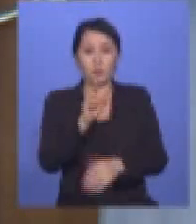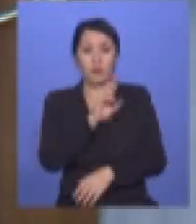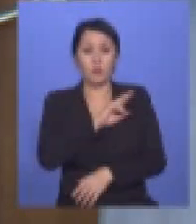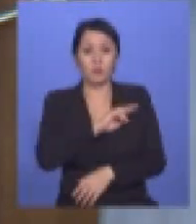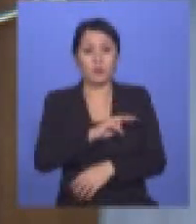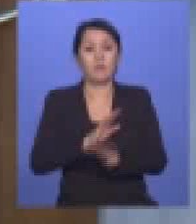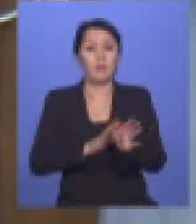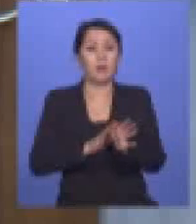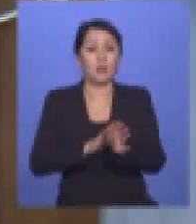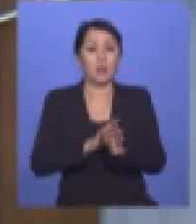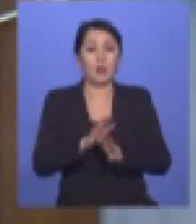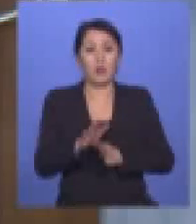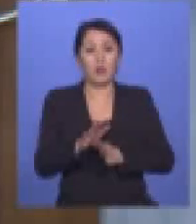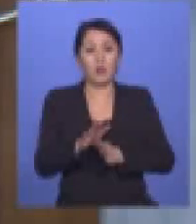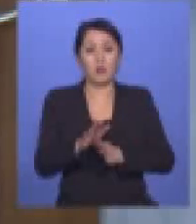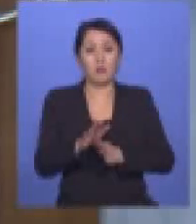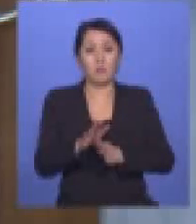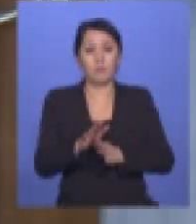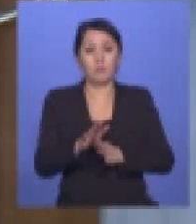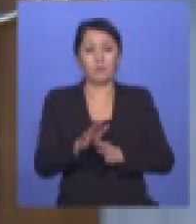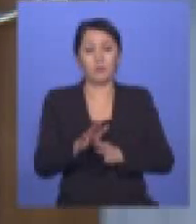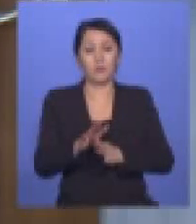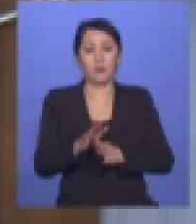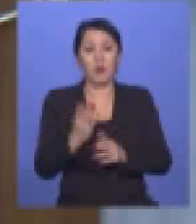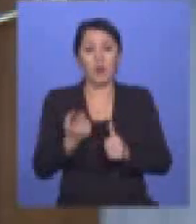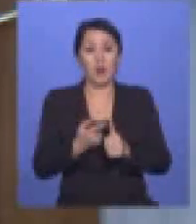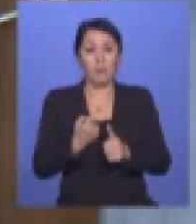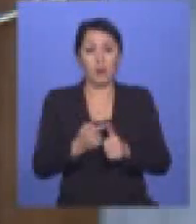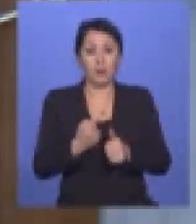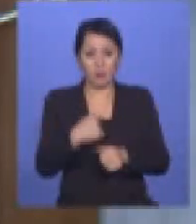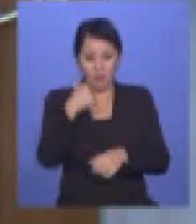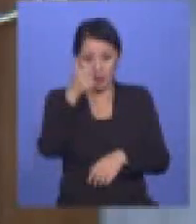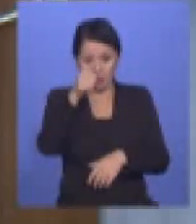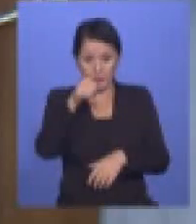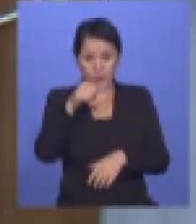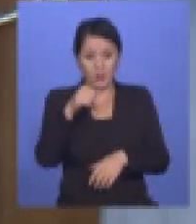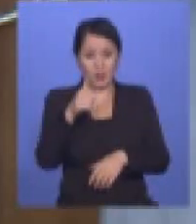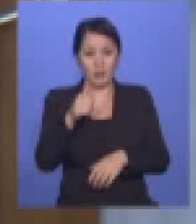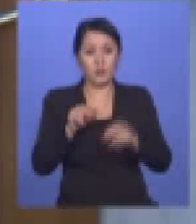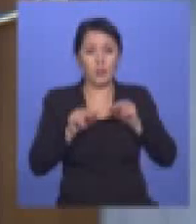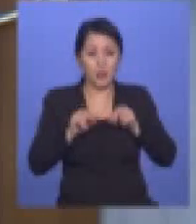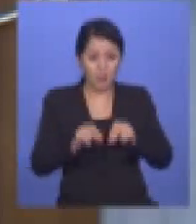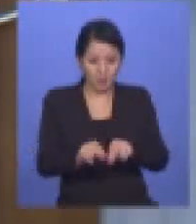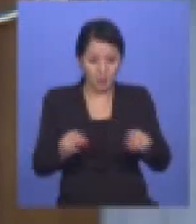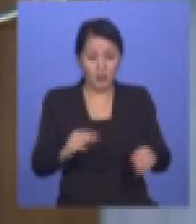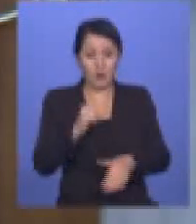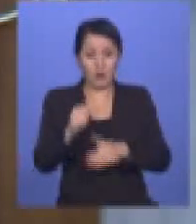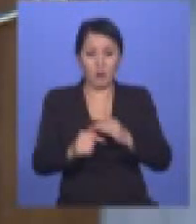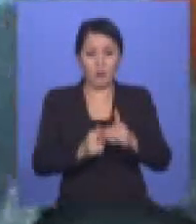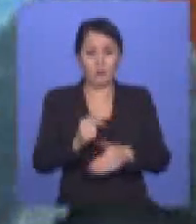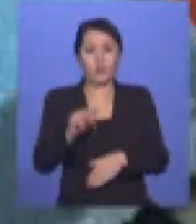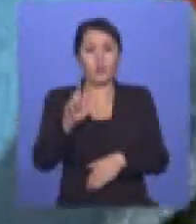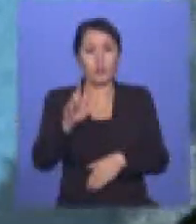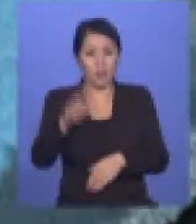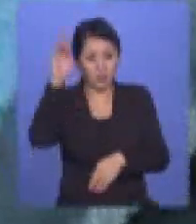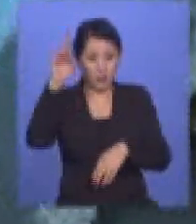атқарылып жатыр. Оның ішінде міне атап кететіні, биылғы жылы Петропавл қаласының 3